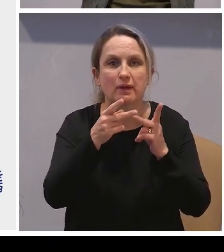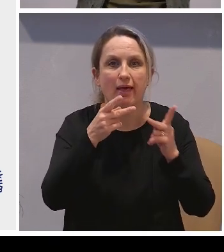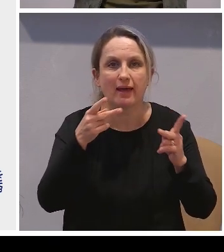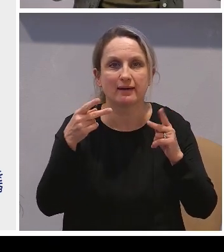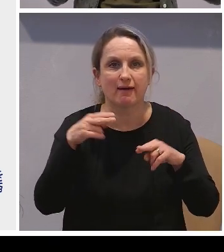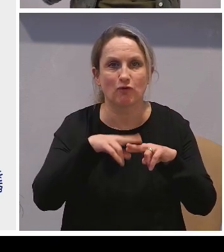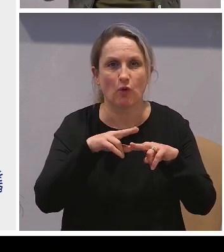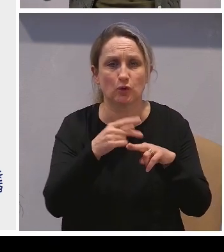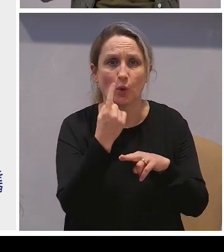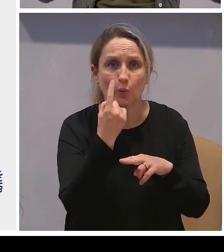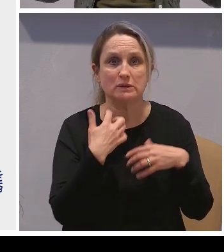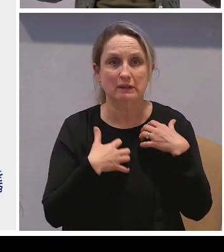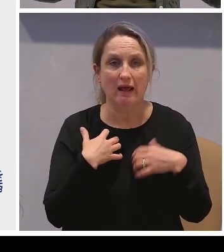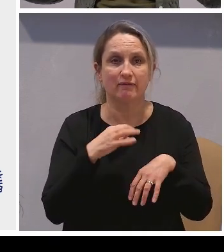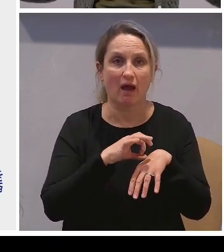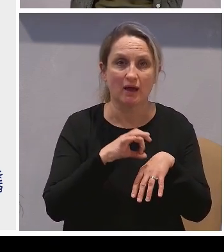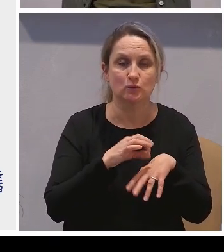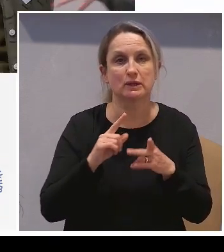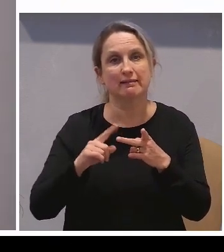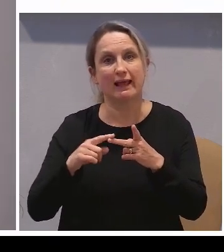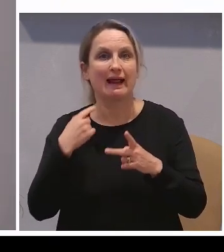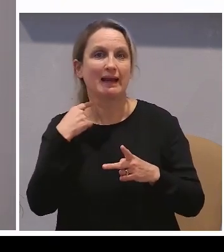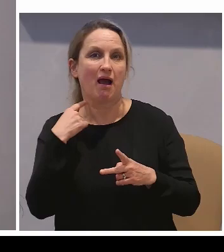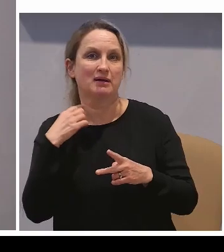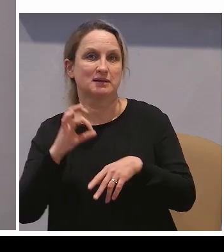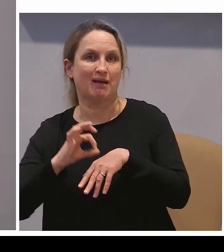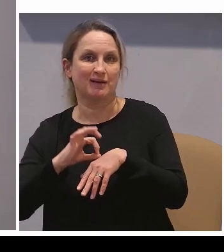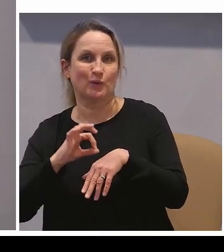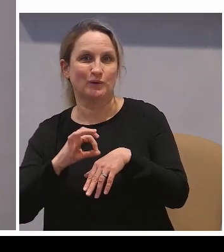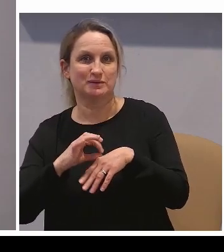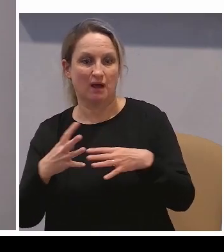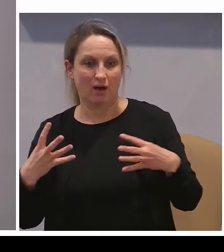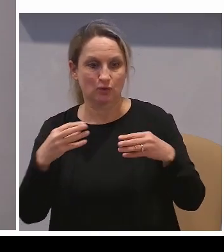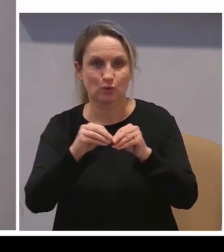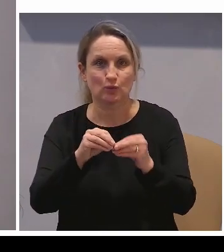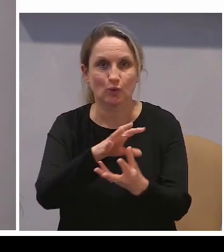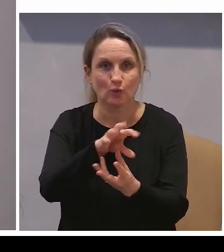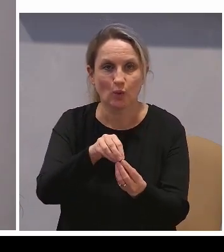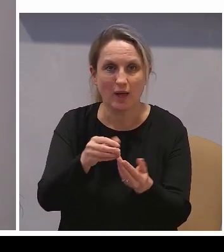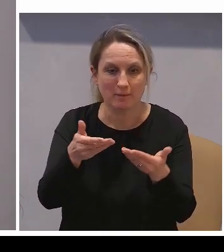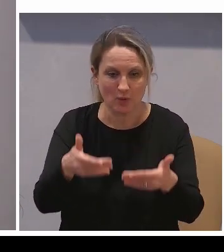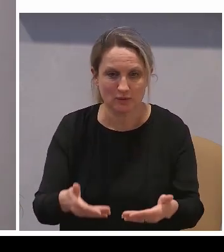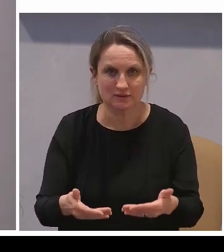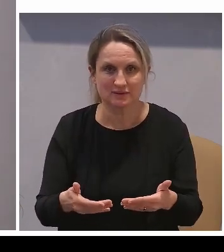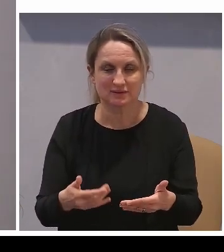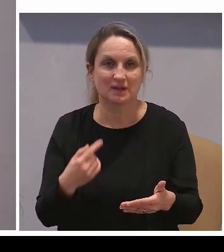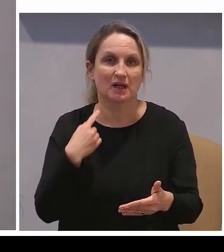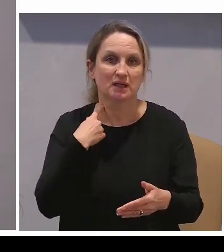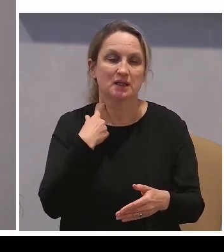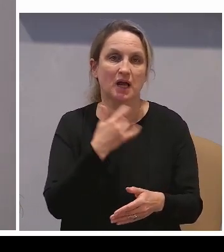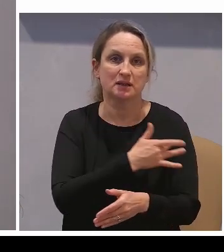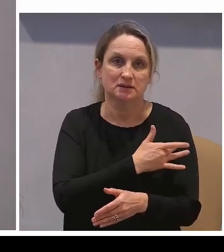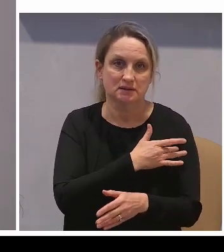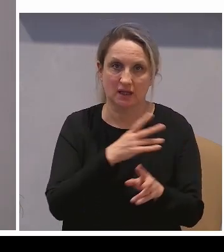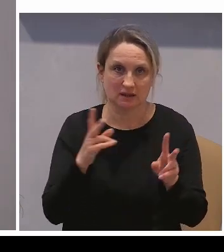üks spinal närvihaigus ja cord teine lihashaigus, anterior aga see, horn. mis sinna kokku tuleb, mida me So näeme, one of them is a on nerve niisugune disorder, the other one lihasnõrkus, is